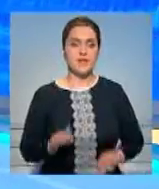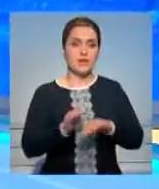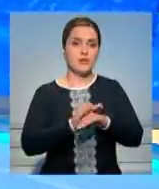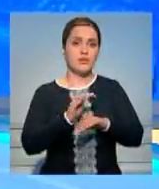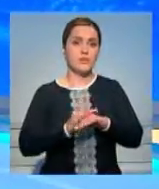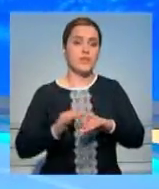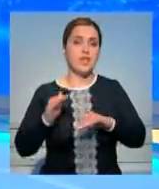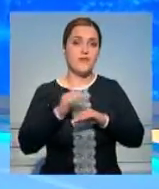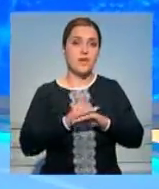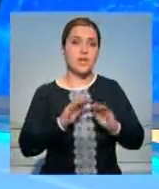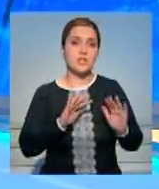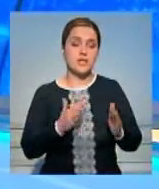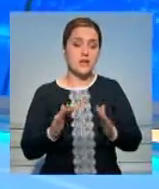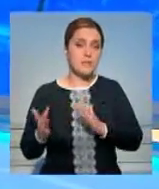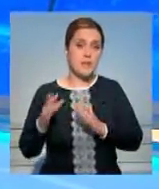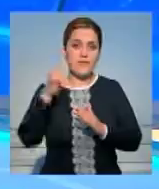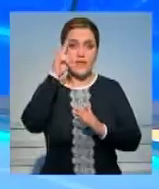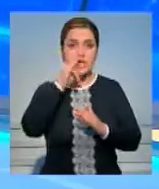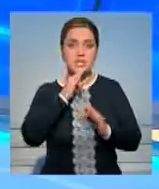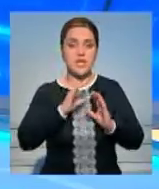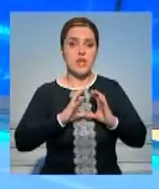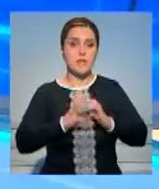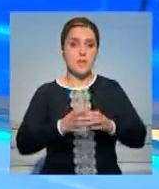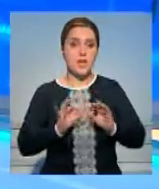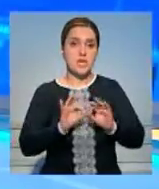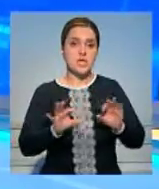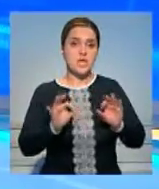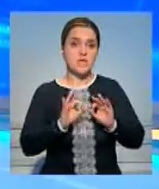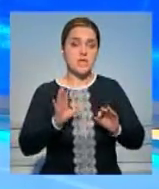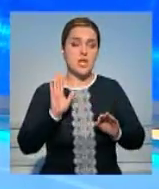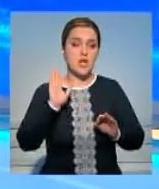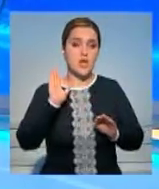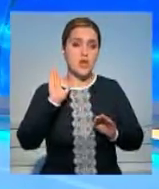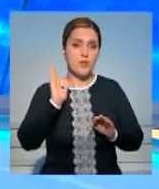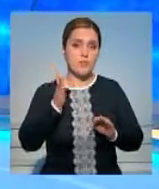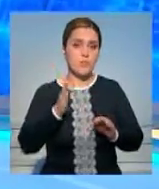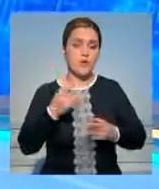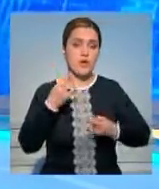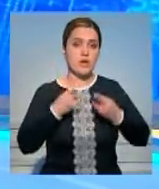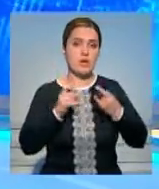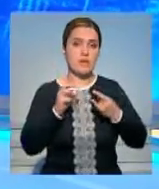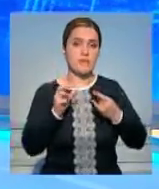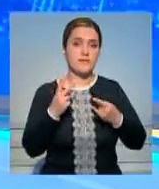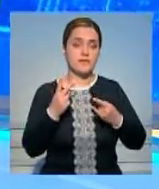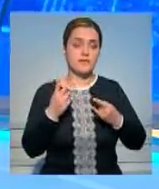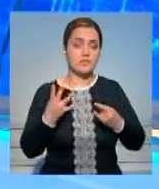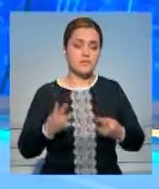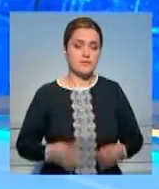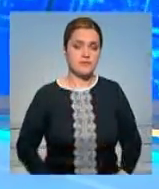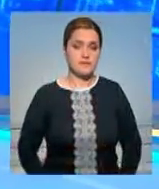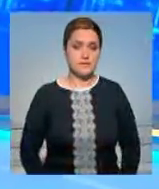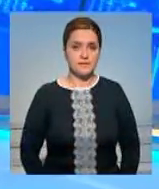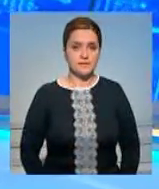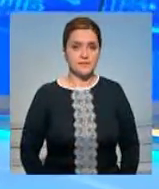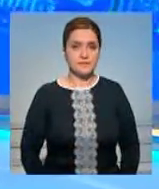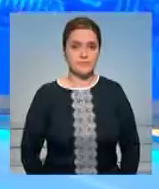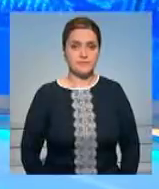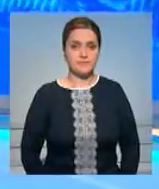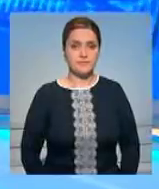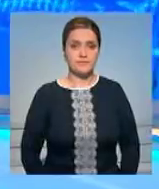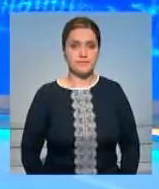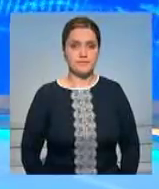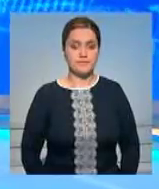Добрый вечер. О событиях в стране и мире к этому часу расскажу вам я, Сергей Гергель, и мои коллеги из информационной службы канала «Хабар-24». Сурдоперевод обеспечивает